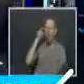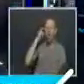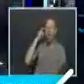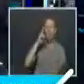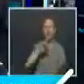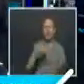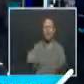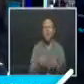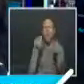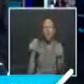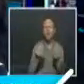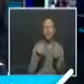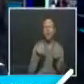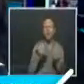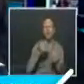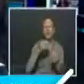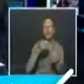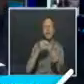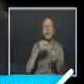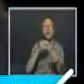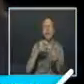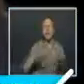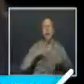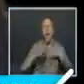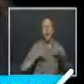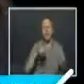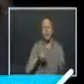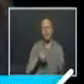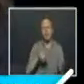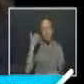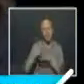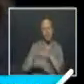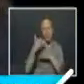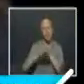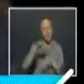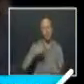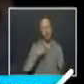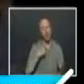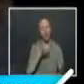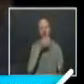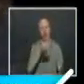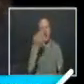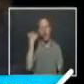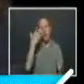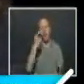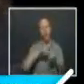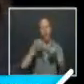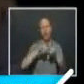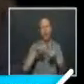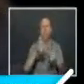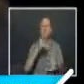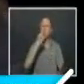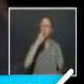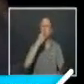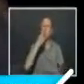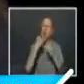משהו בסדי, בכעס הזה? הרי בסוף בסוף, גם כשאותי שאלו לפני כמה חודשים, מהו סוד